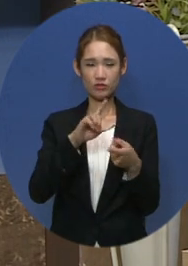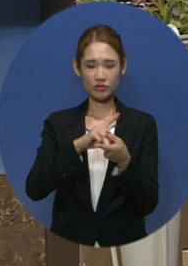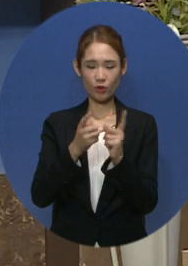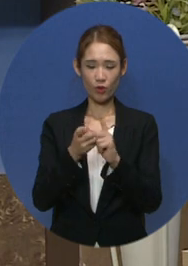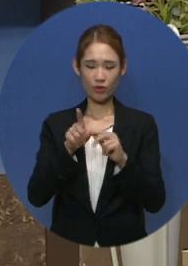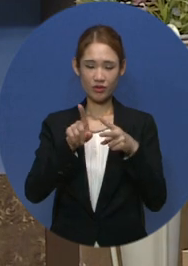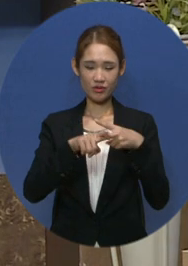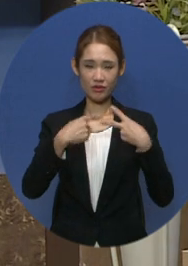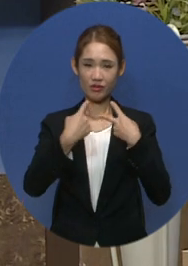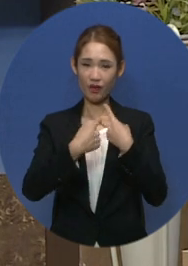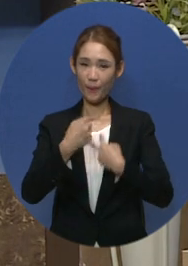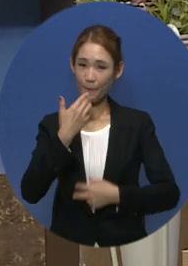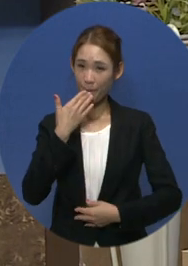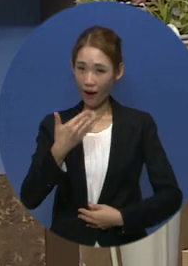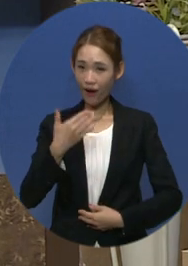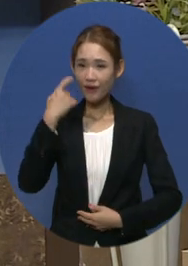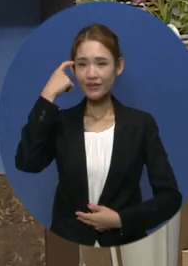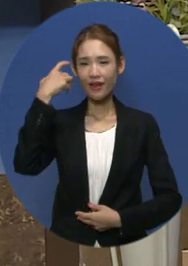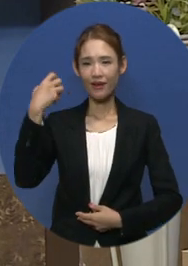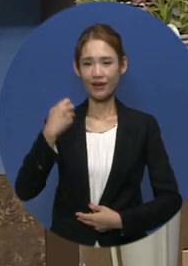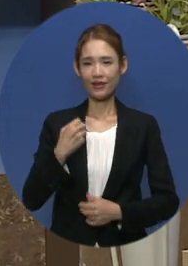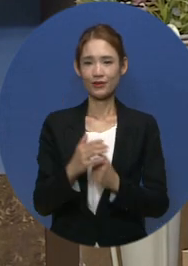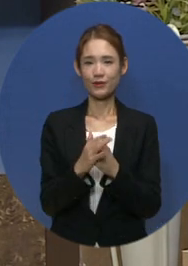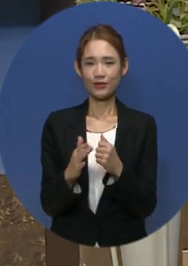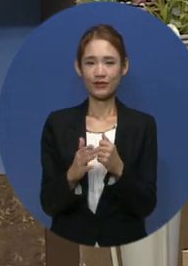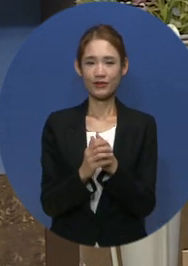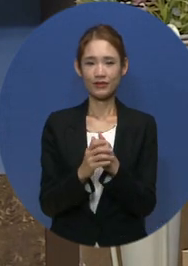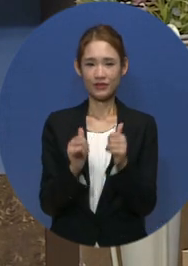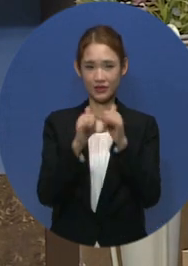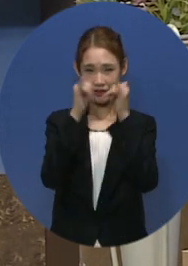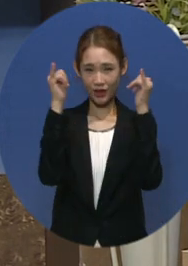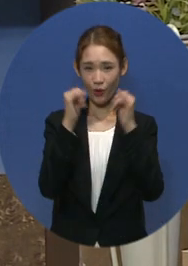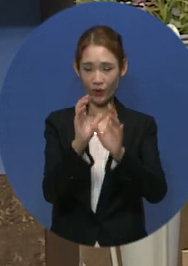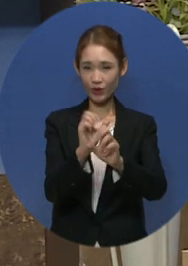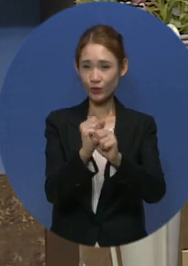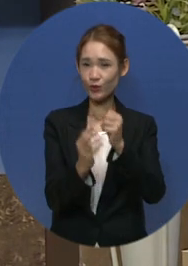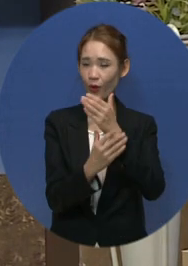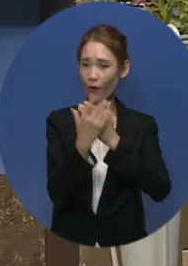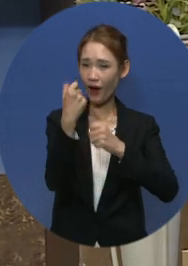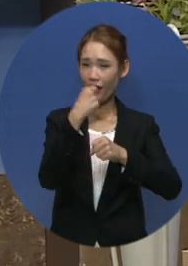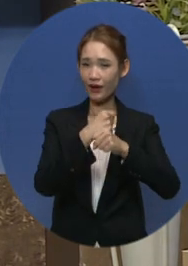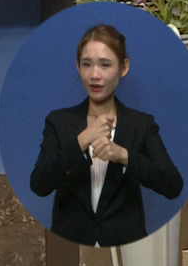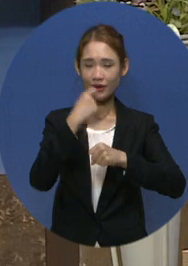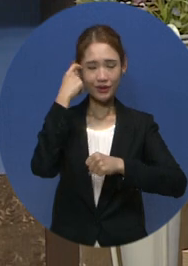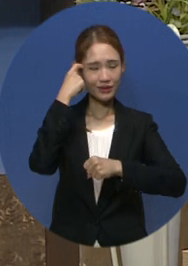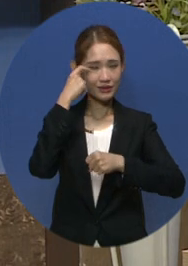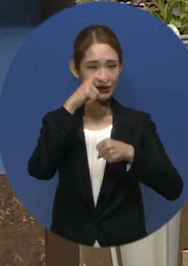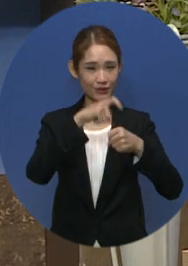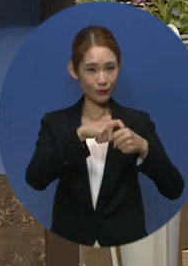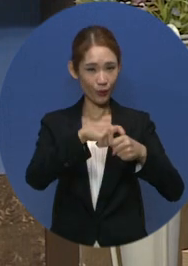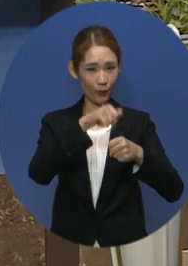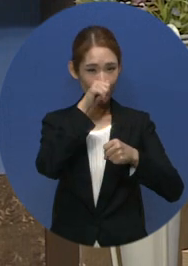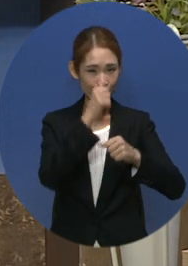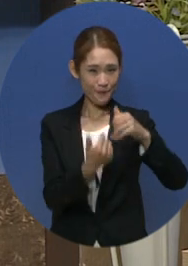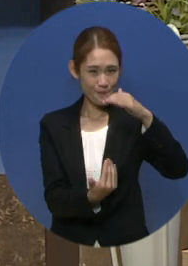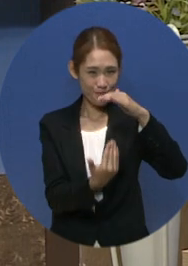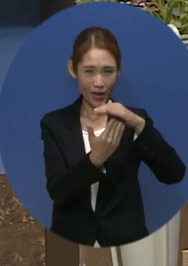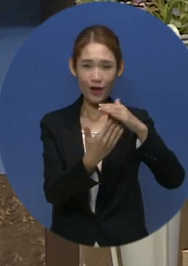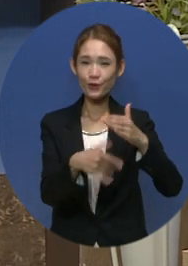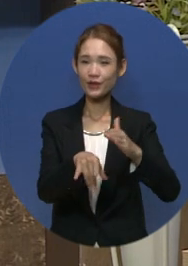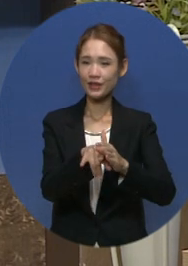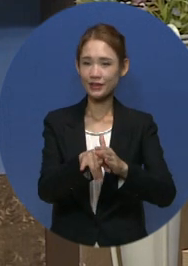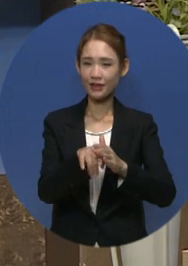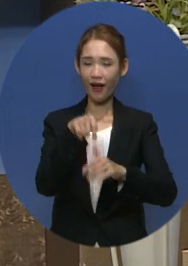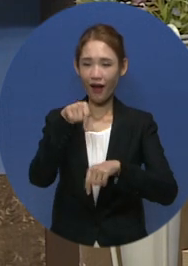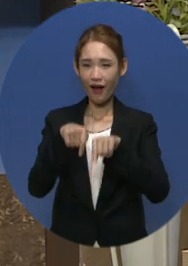있게 된다고 저도 생각을 예, 하거든요. 예. 그런 의미에서 이 사회 통합이라는 이 궁극적인 목표 달성에 네. 계속해서 한